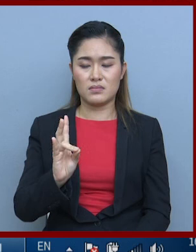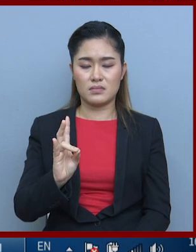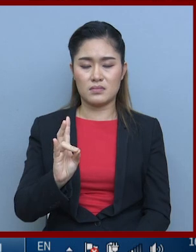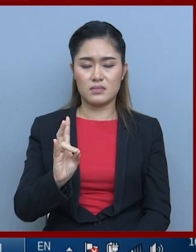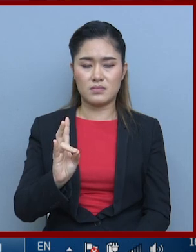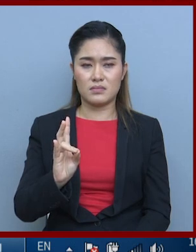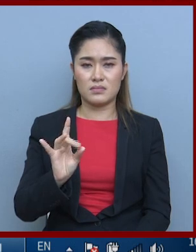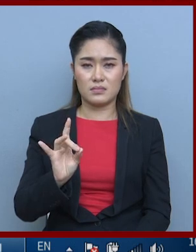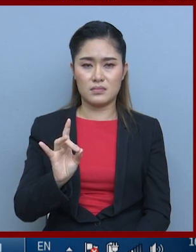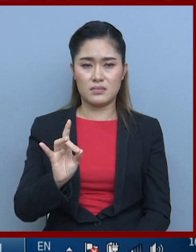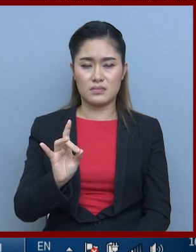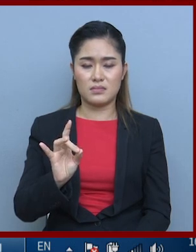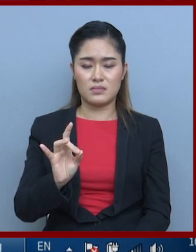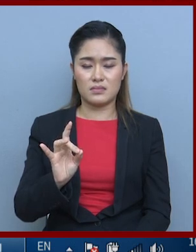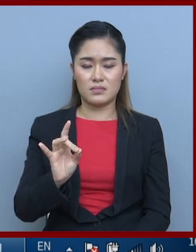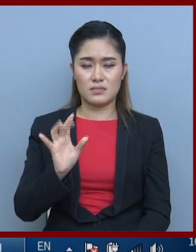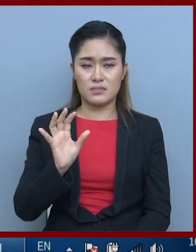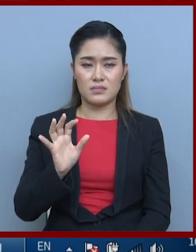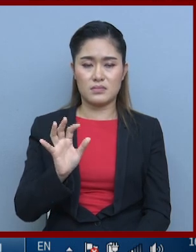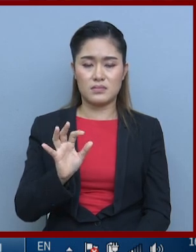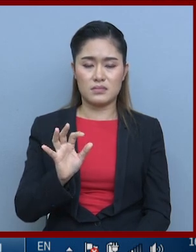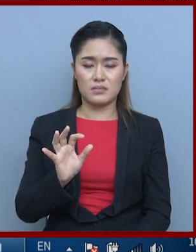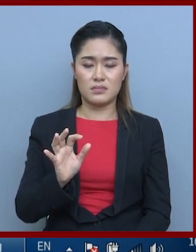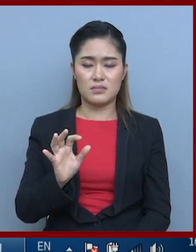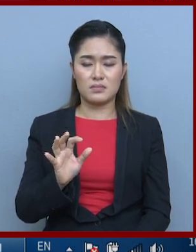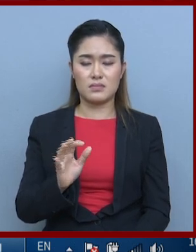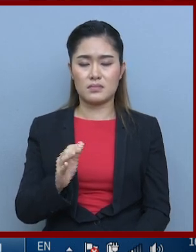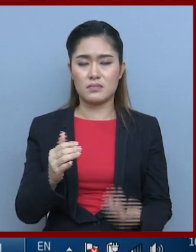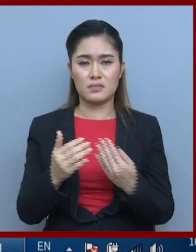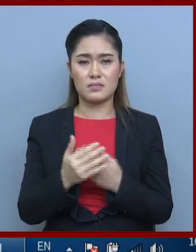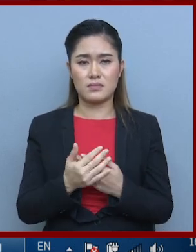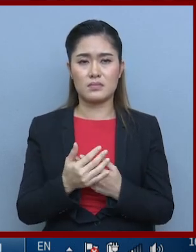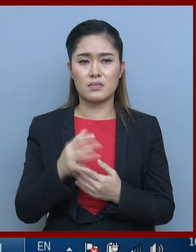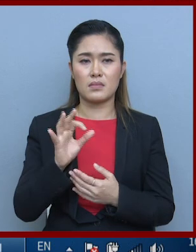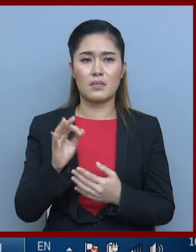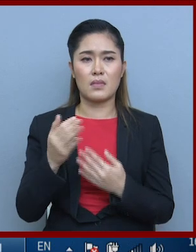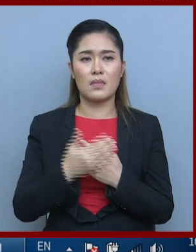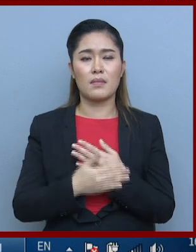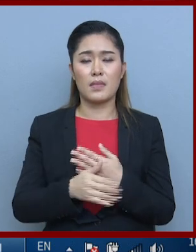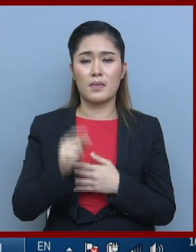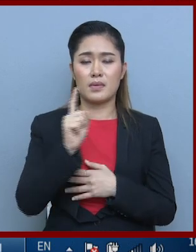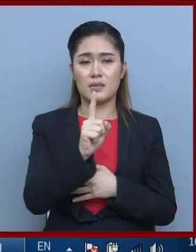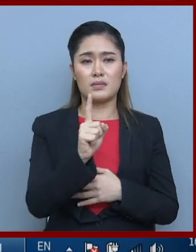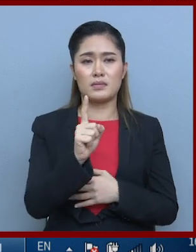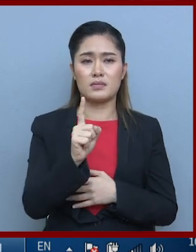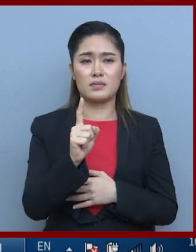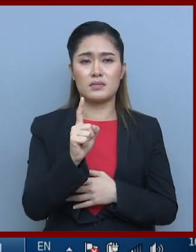7 8แล้วครูก็มาเปลี่ยนเลขตัวนี้เป็น1